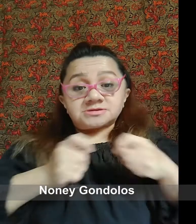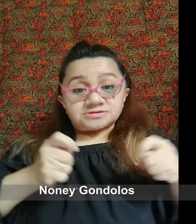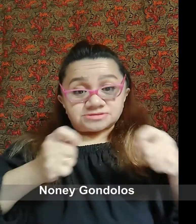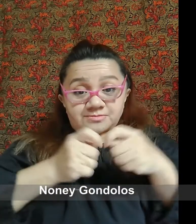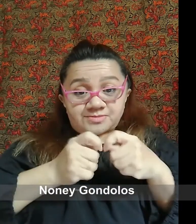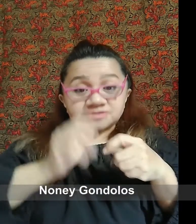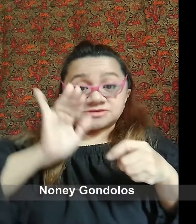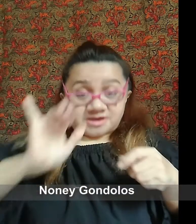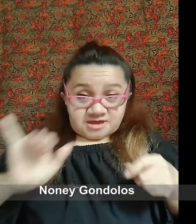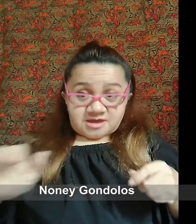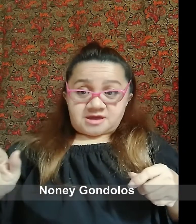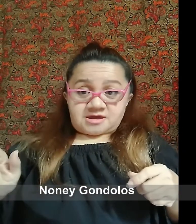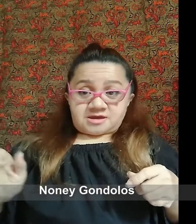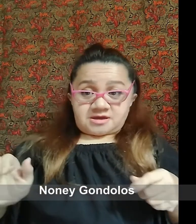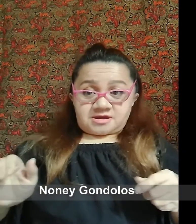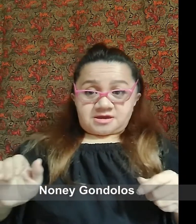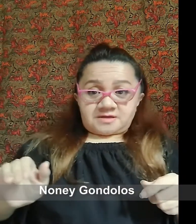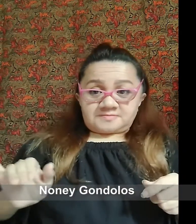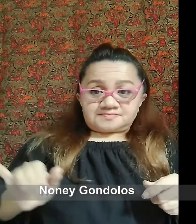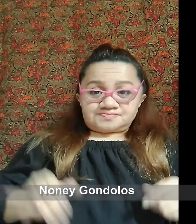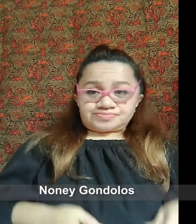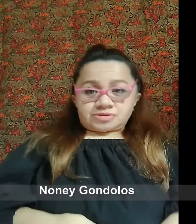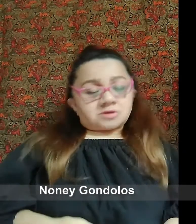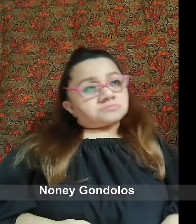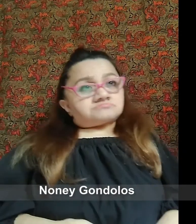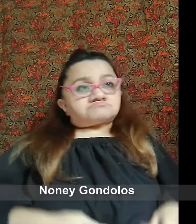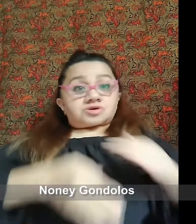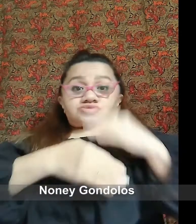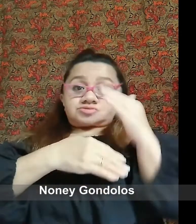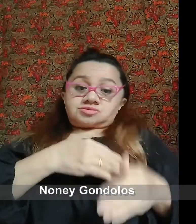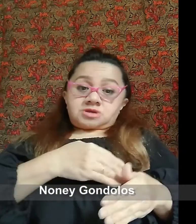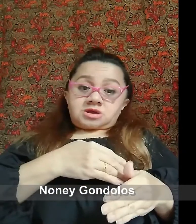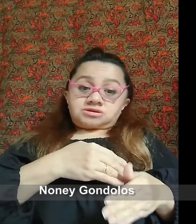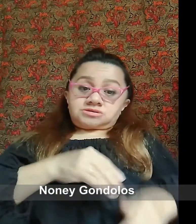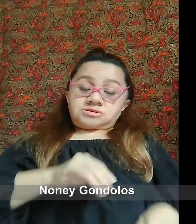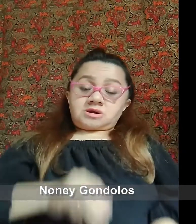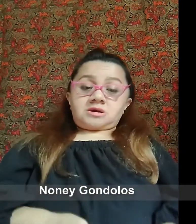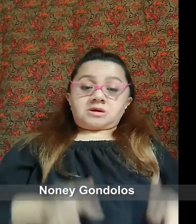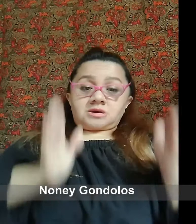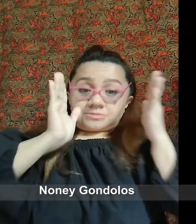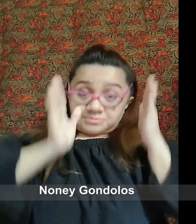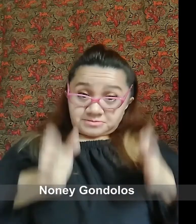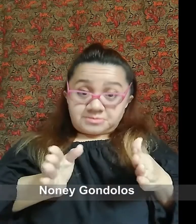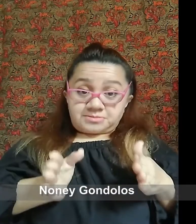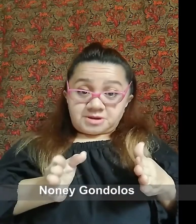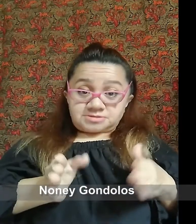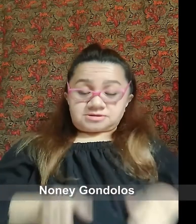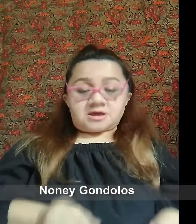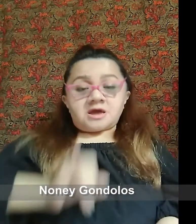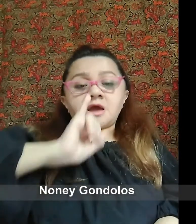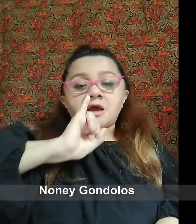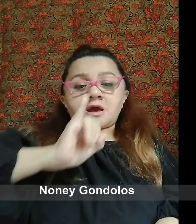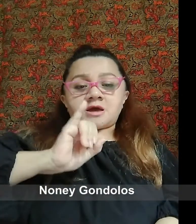atasmu, maka engkau akan mengucapkan ibarat ini mengenai Raja Babel dan berkata,